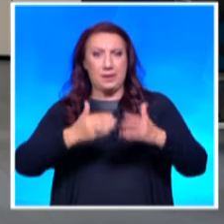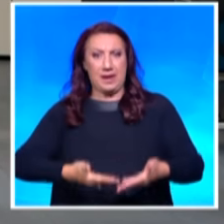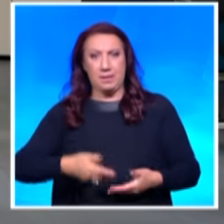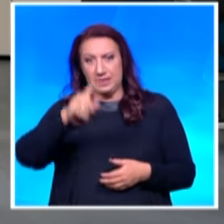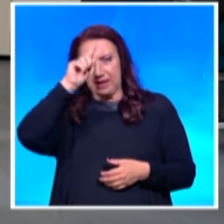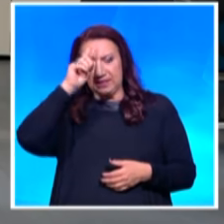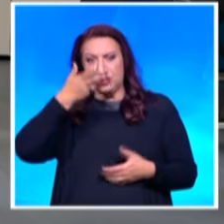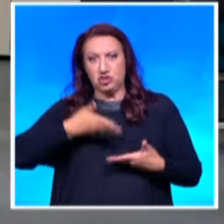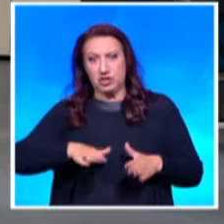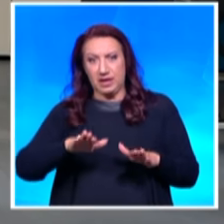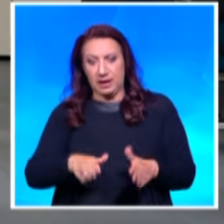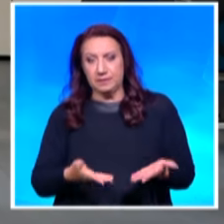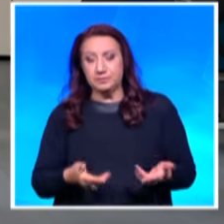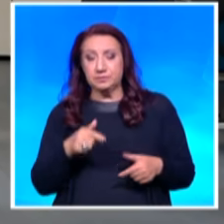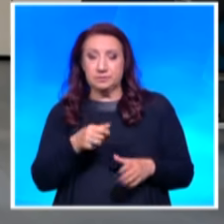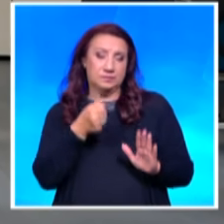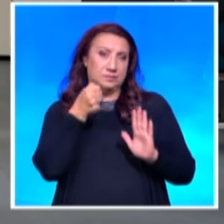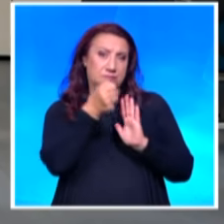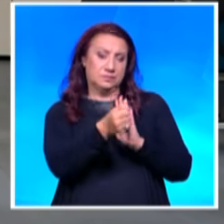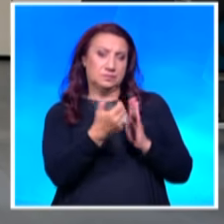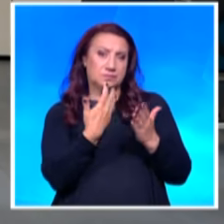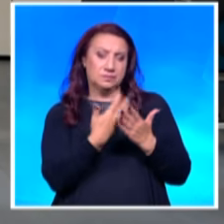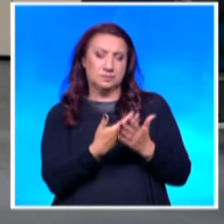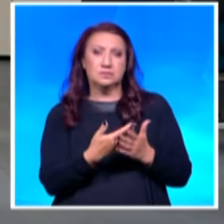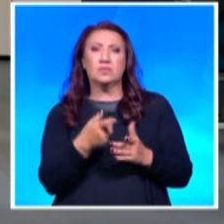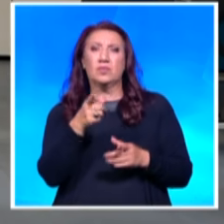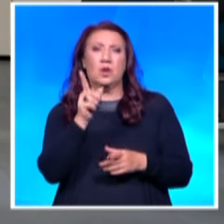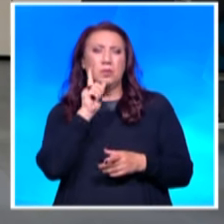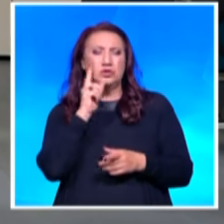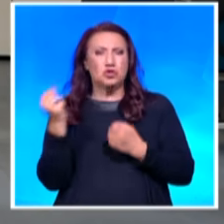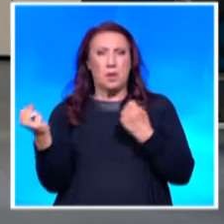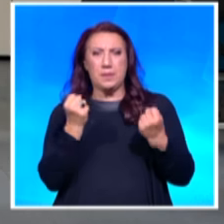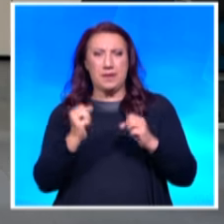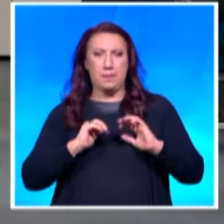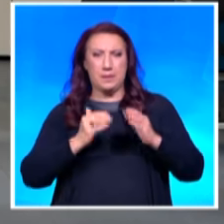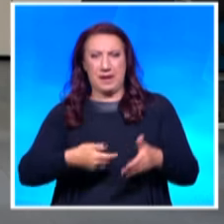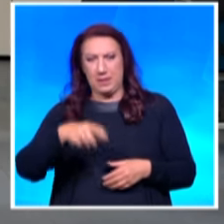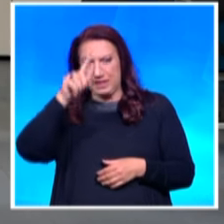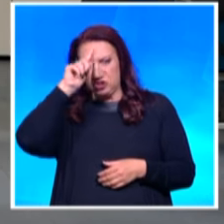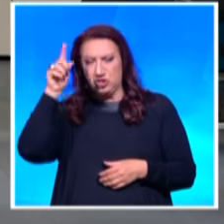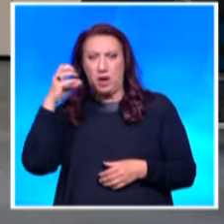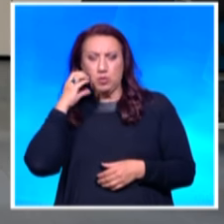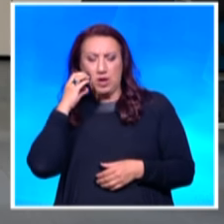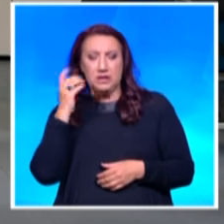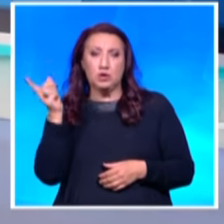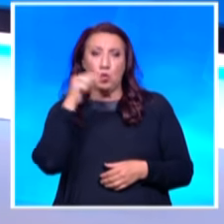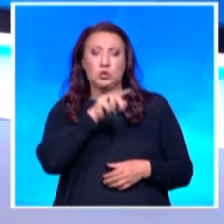над бременната си жена, а утре се очаква съдът във Видин да гледа мярката за неотклонение на 19-годишният